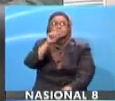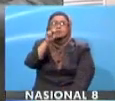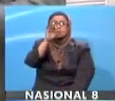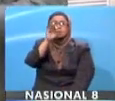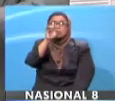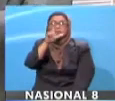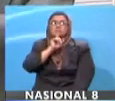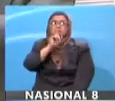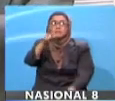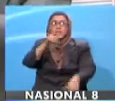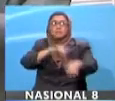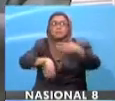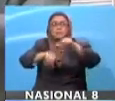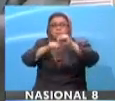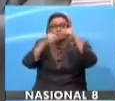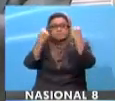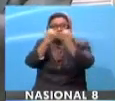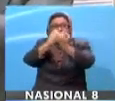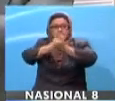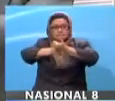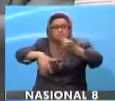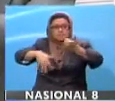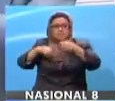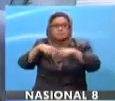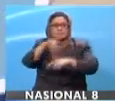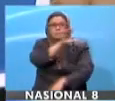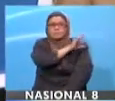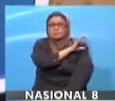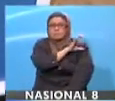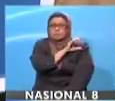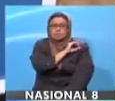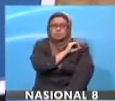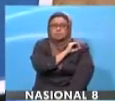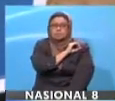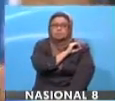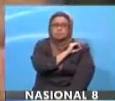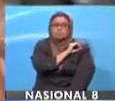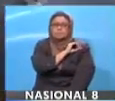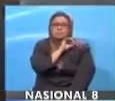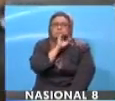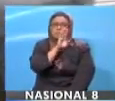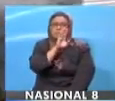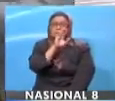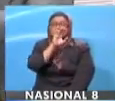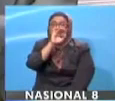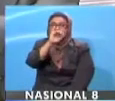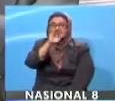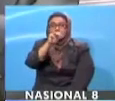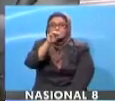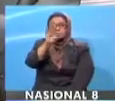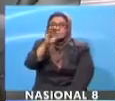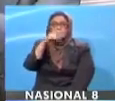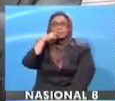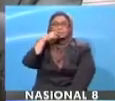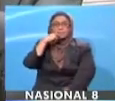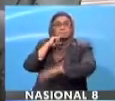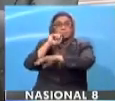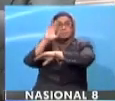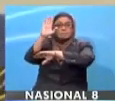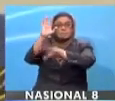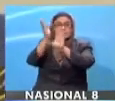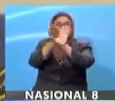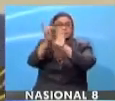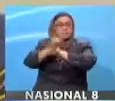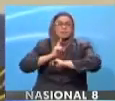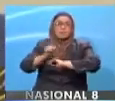syarikatnya. Dalam pada itu, Ketua Pegawai Eksekutif BIMB, Datuk Seri Zukri Samad, memberi jaminan Bank Islam tidak